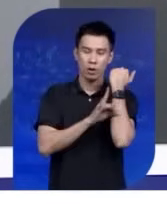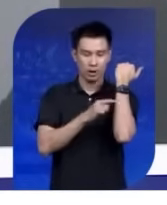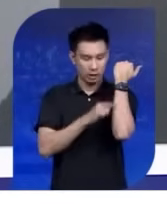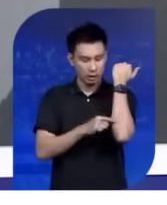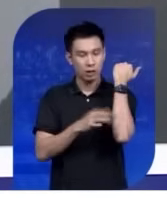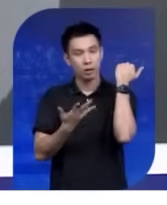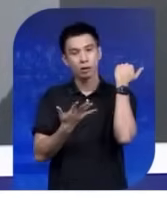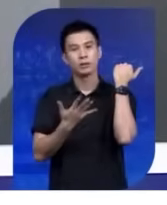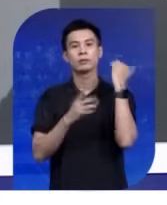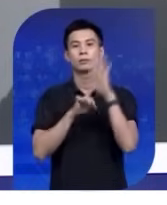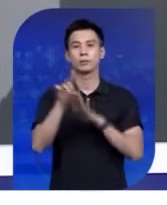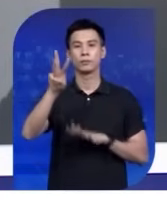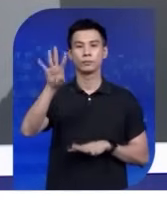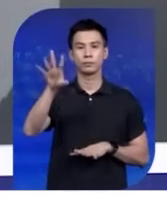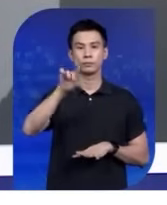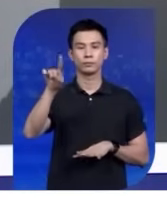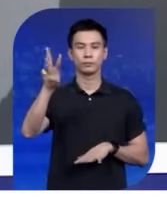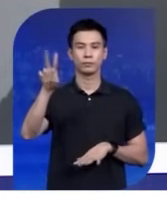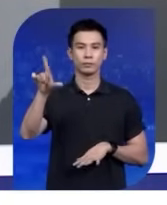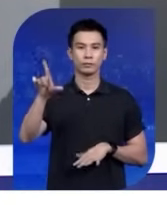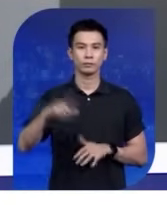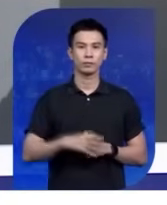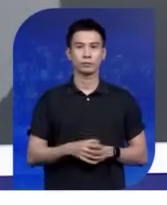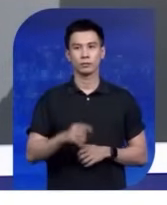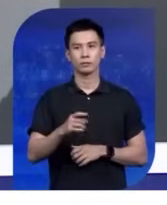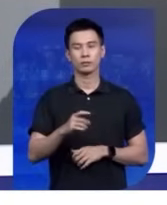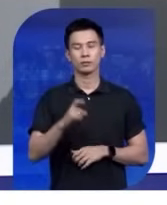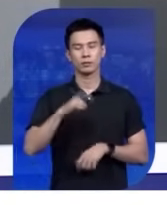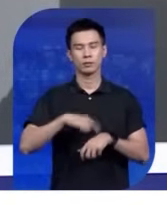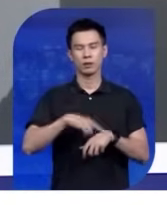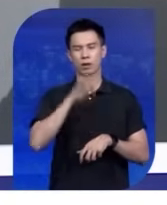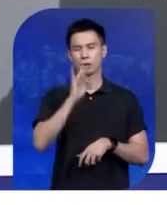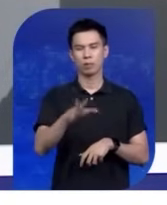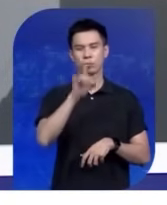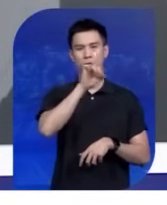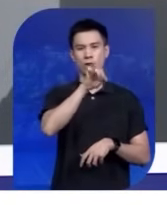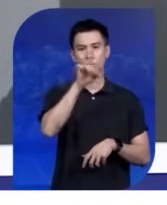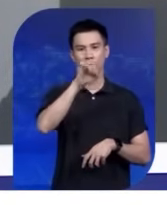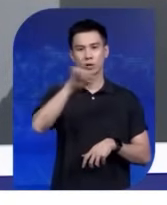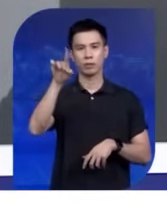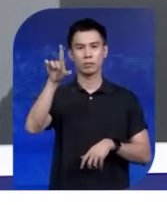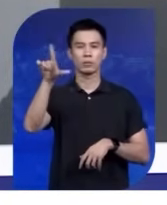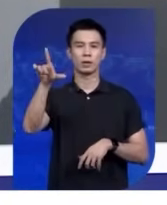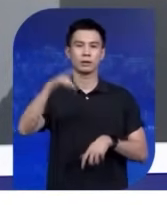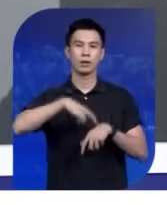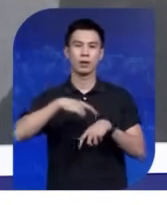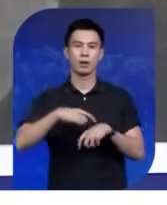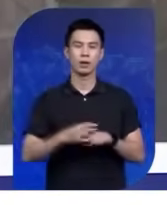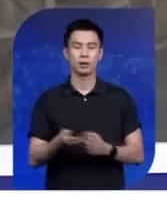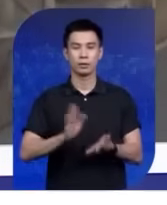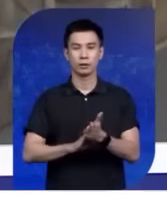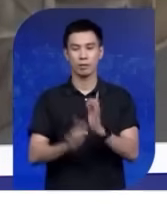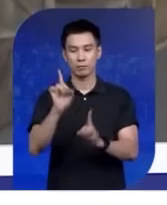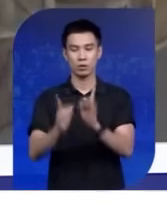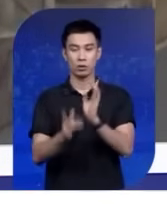sẽ là 35 đến 37 đ c chơi nóng từ 11:00 đến 1700 nắng nóng kéo dài bên cạnh nguy cơ cháy rừng thì quý vị cũng